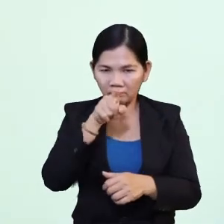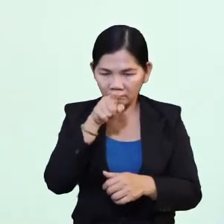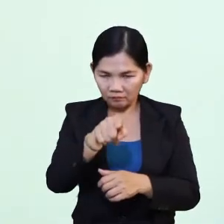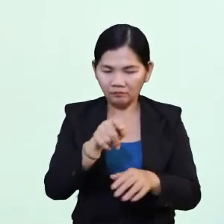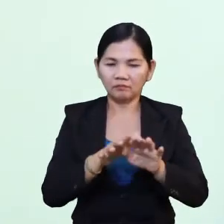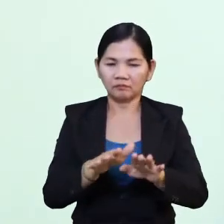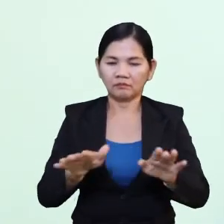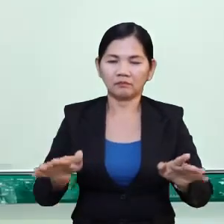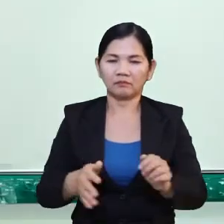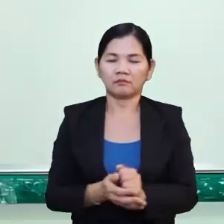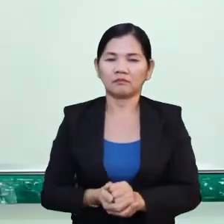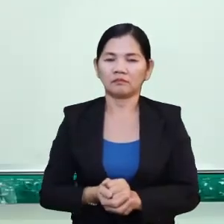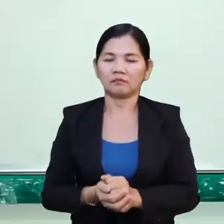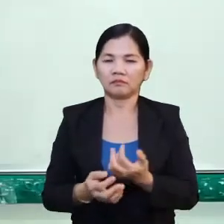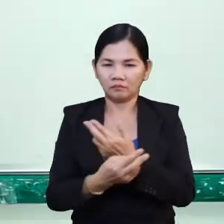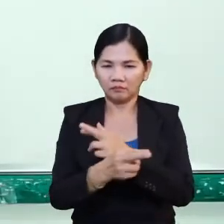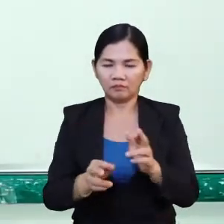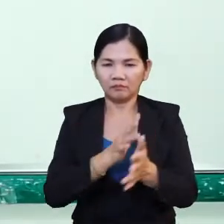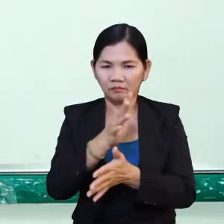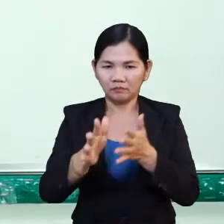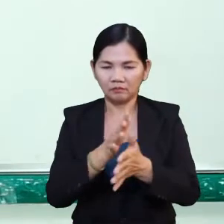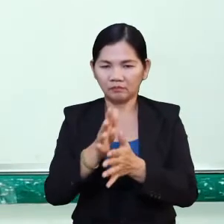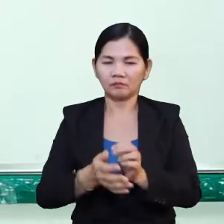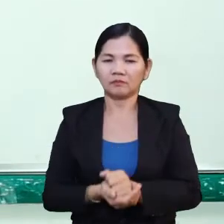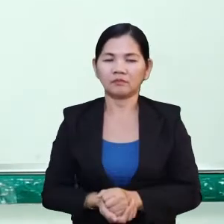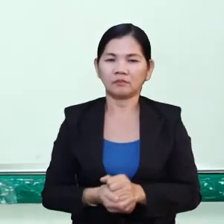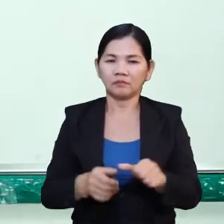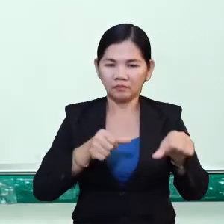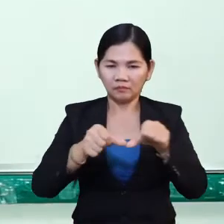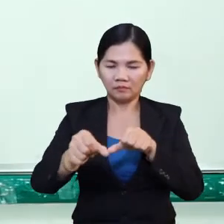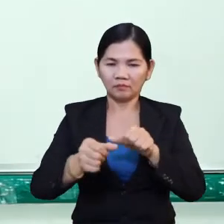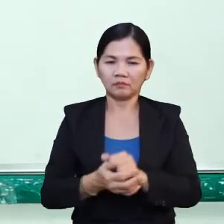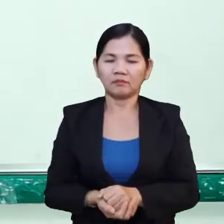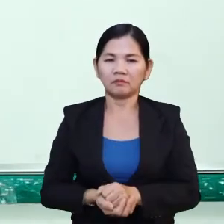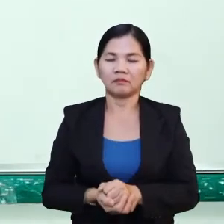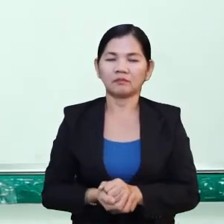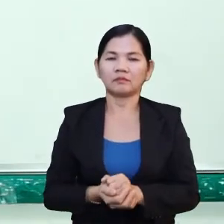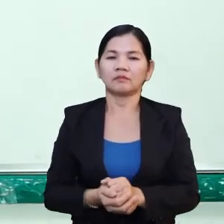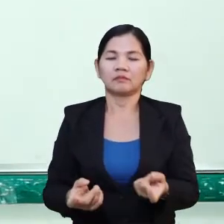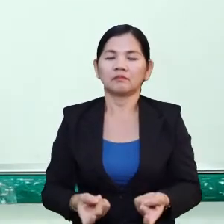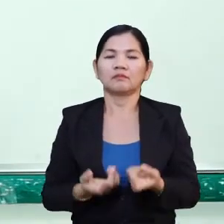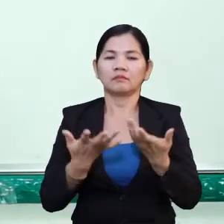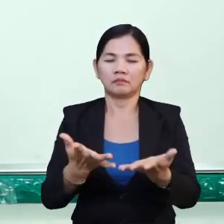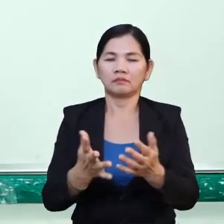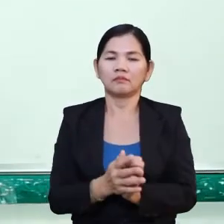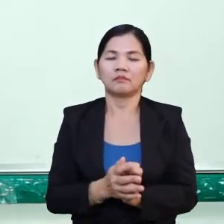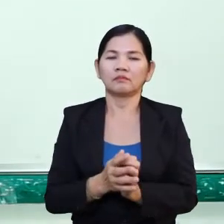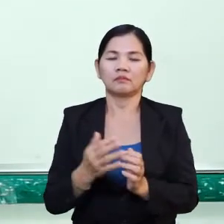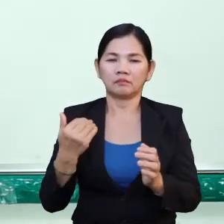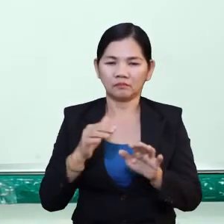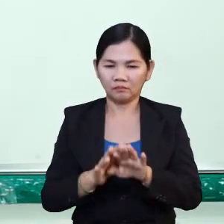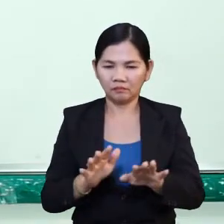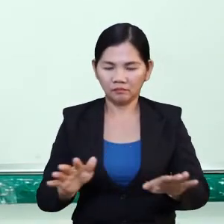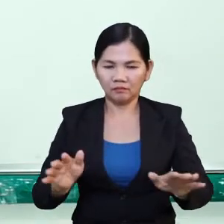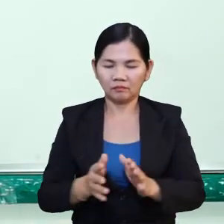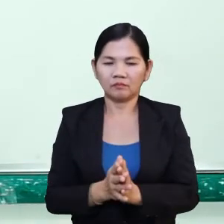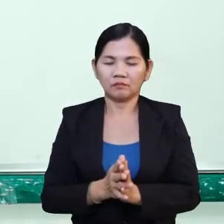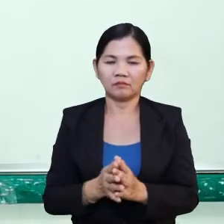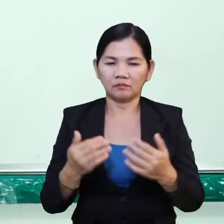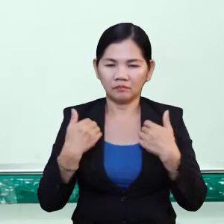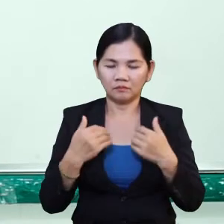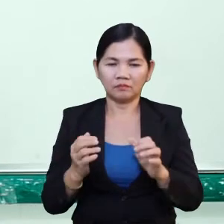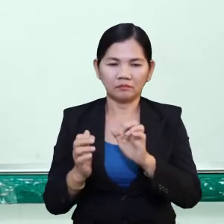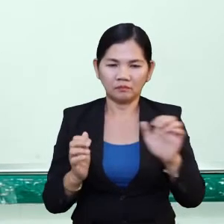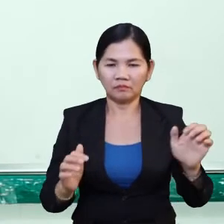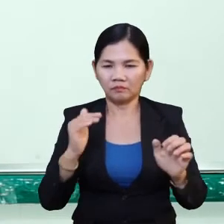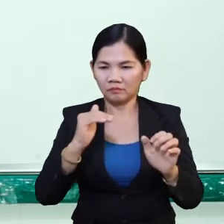កូនកូនទាំងអស់គ្នាកូនកូនត្រៀមខ្លួនឆ្លើយនឹងសំណួររបស់អ្នកគ្រូបន្តទៀតហេតុអ្វីបានជាកូនកូនត្រូវមើលឆ្វេង